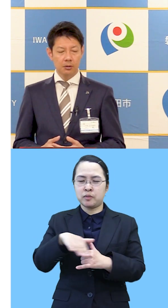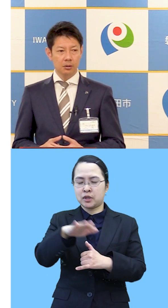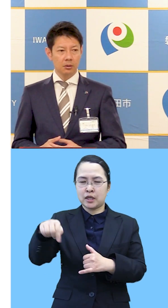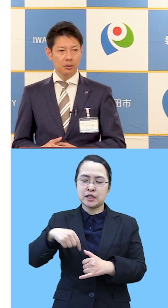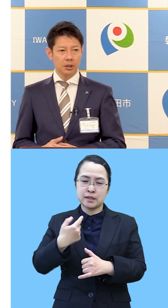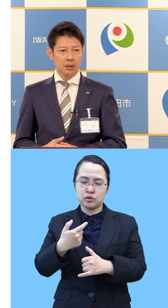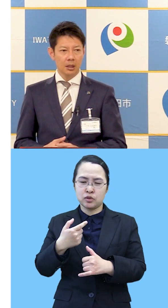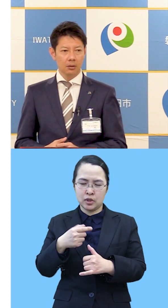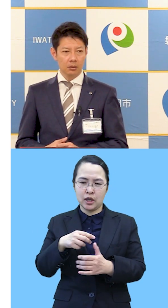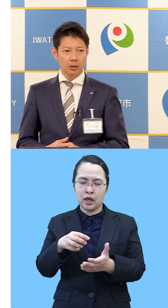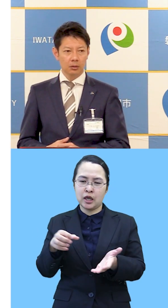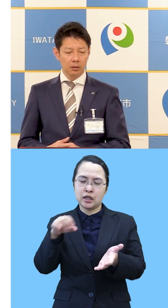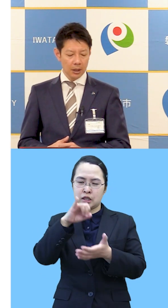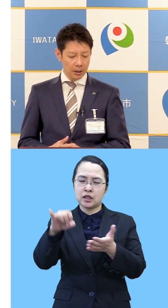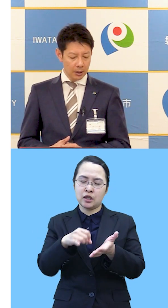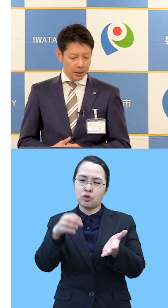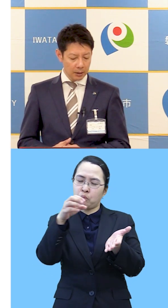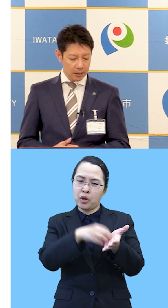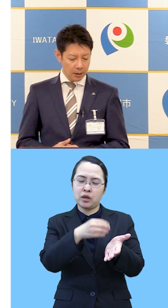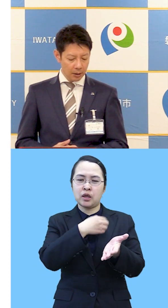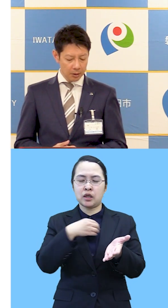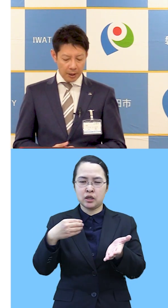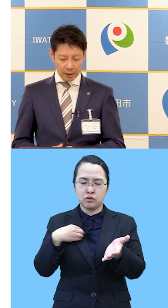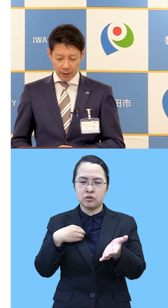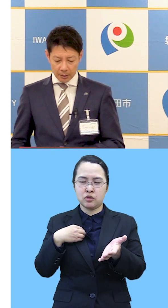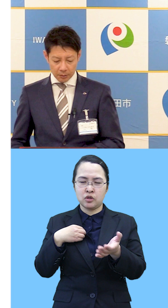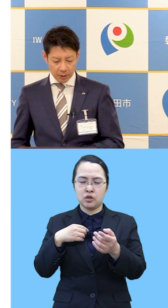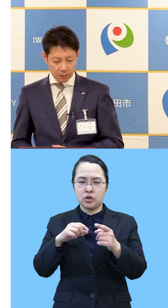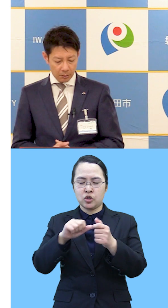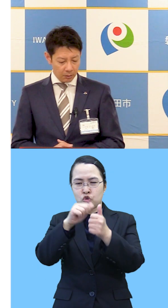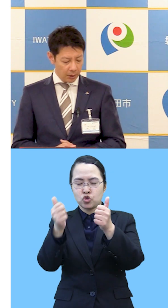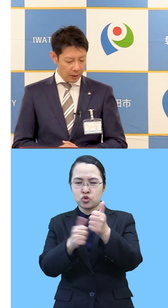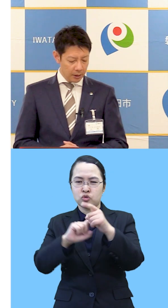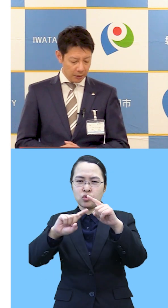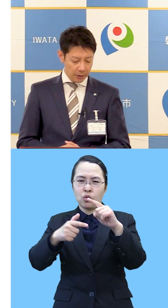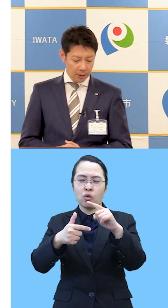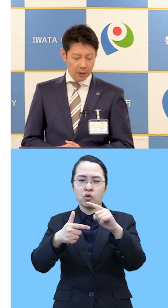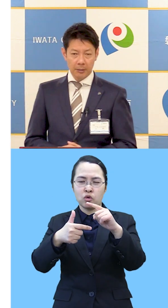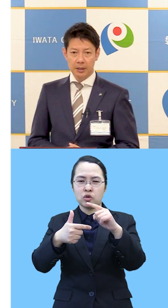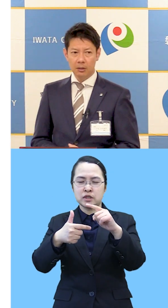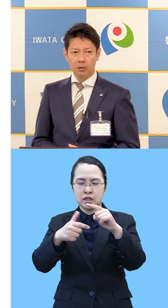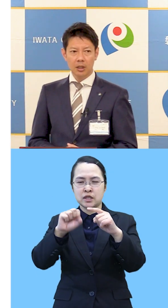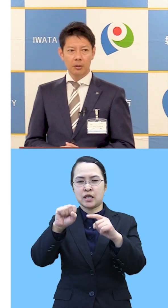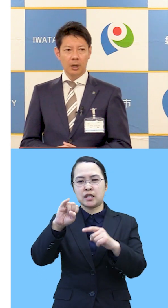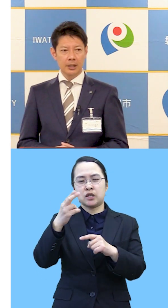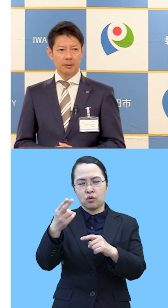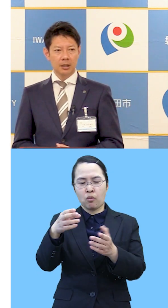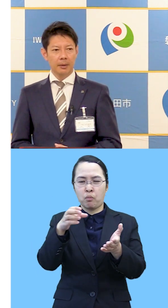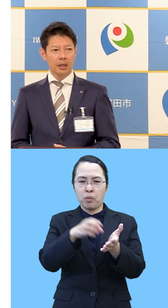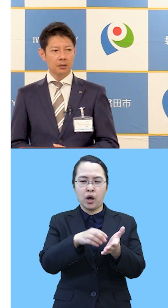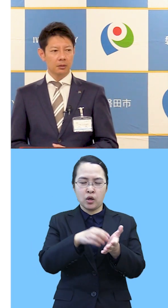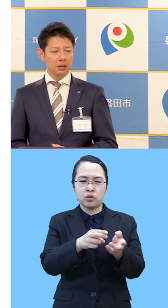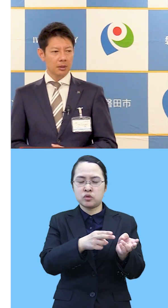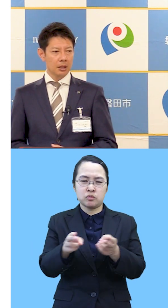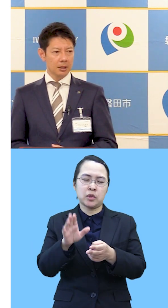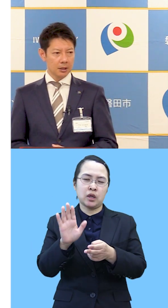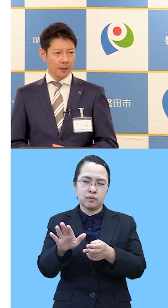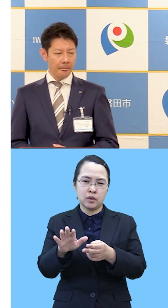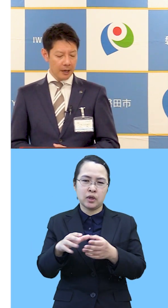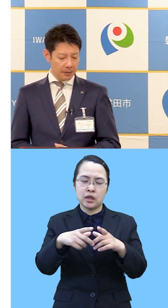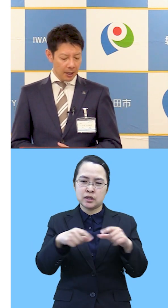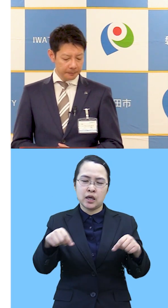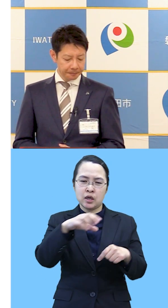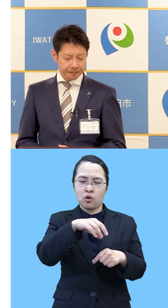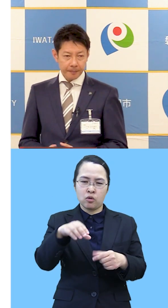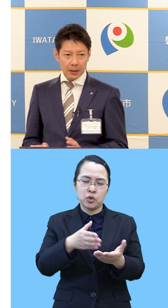稿できる準公式サイトということで立ち上げを今計画をしているところであります。全国でも始まったばかりの取り組みでありまして